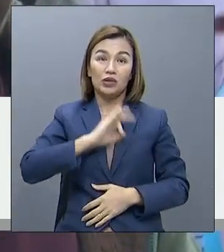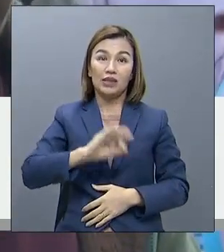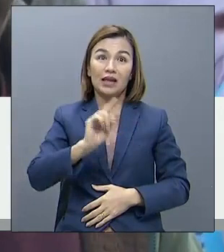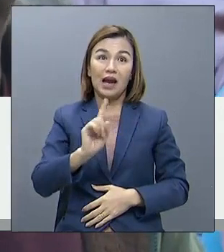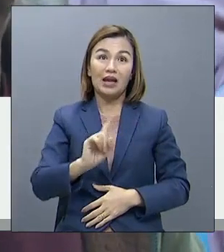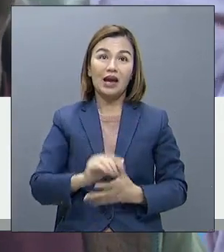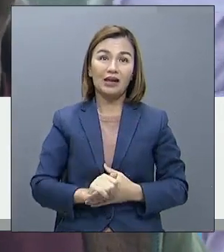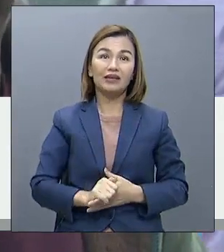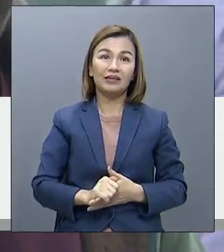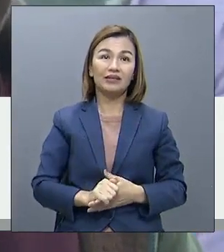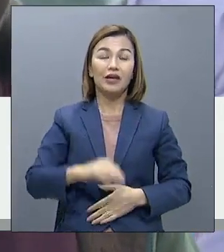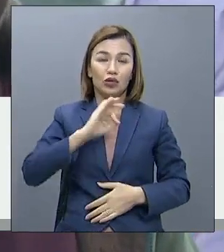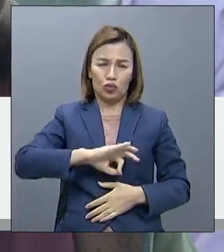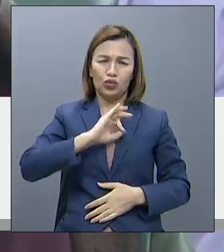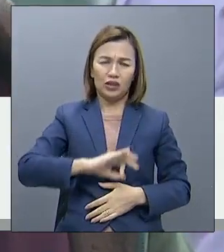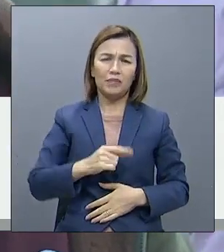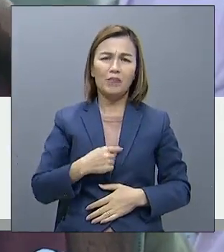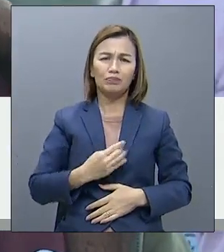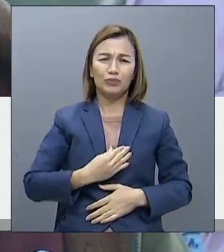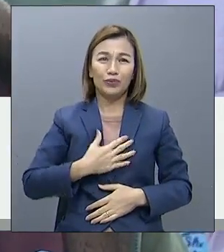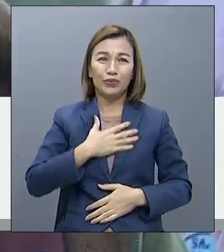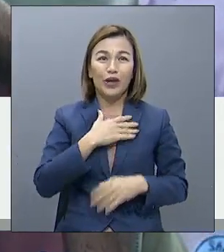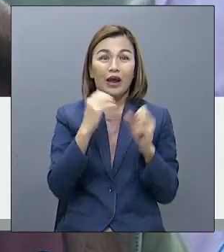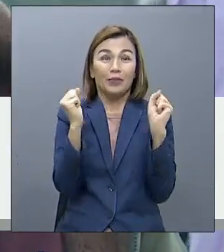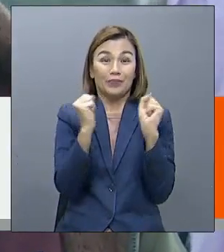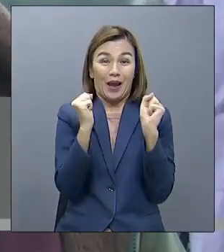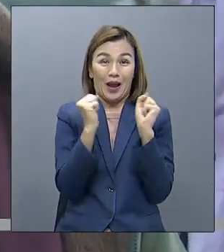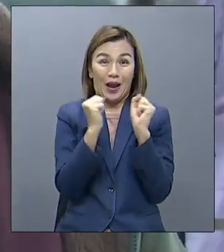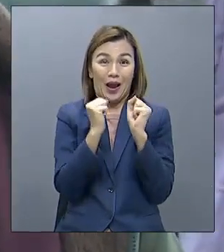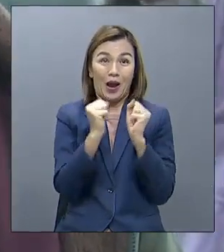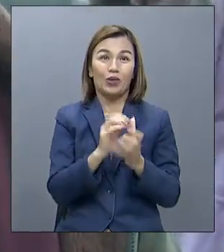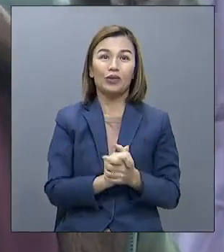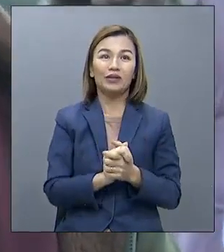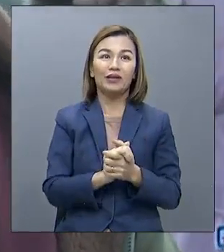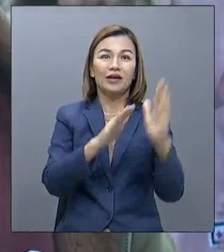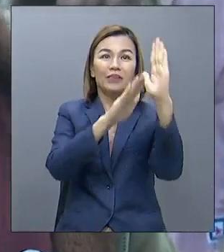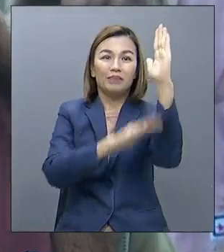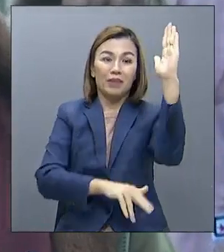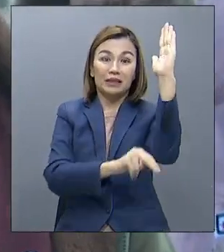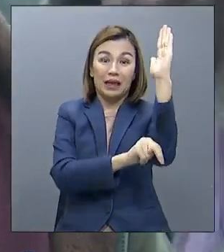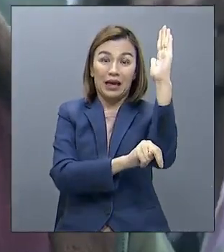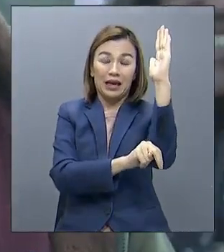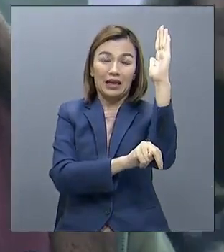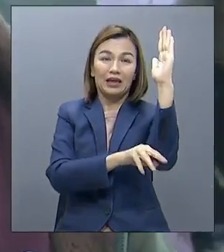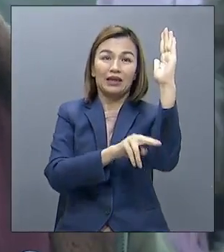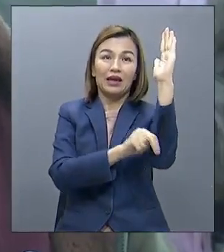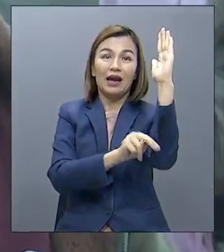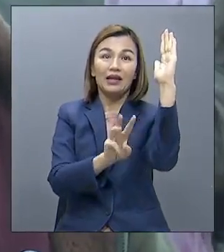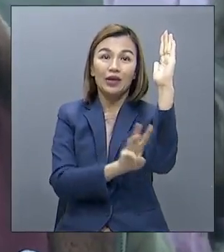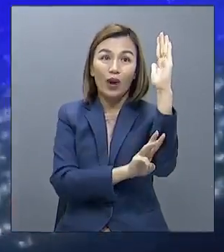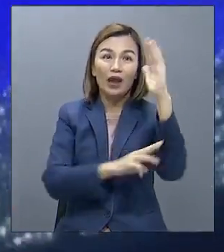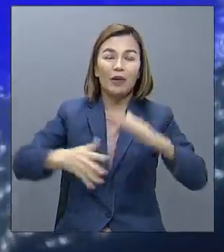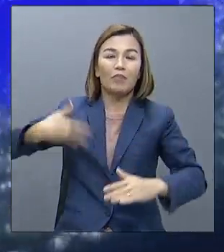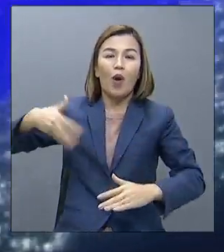รู้สึกว่าใจรู้สึกว่าใจว่าอากาศหนาวแบบที่นราธิวาสไม่เคยหนาวกว่านี้ครับเผื่อใหญ่อากาศร้อนมากกว่